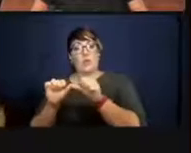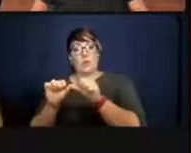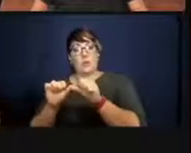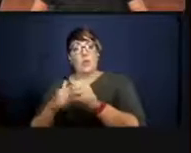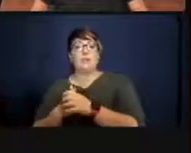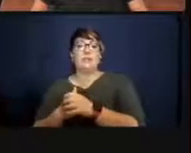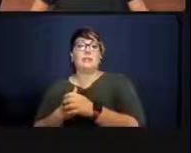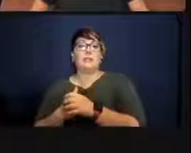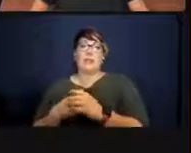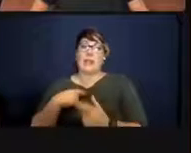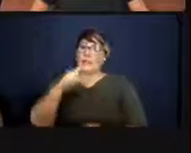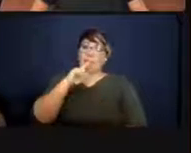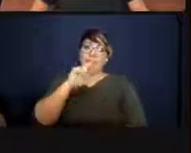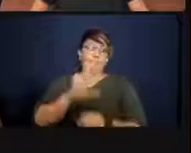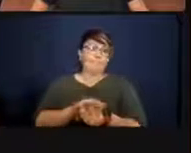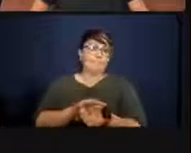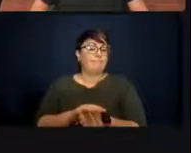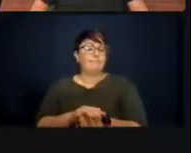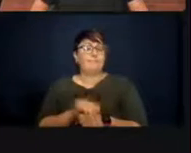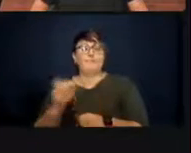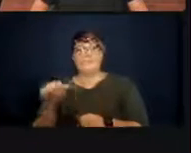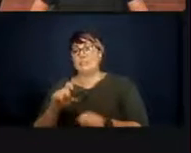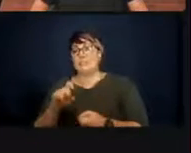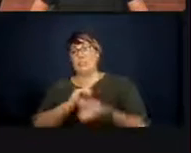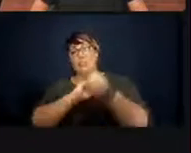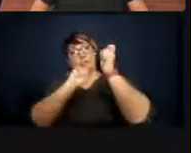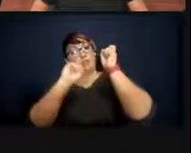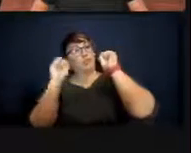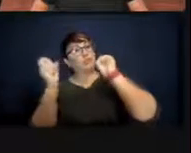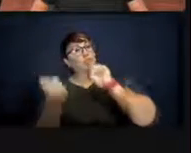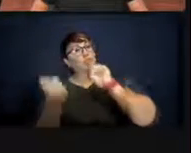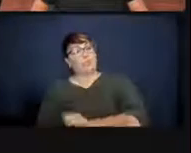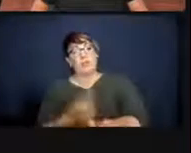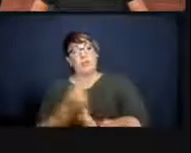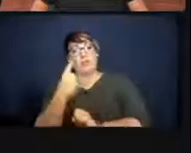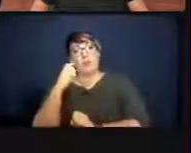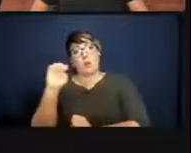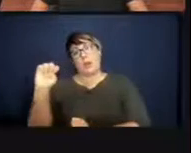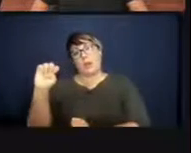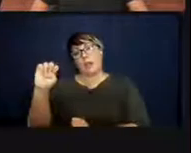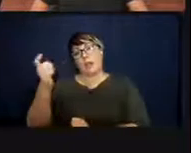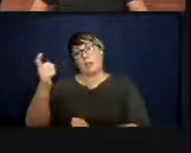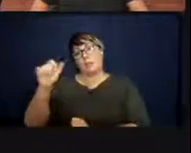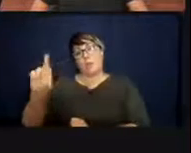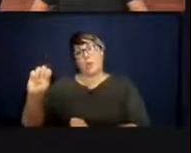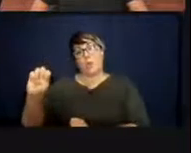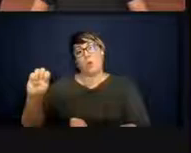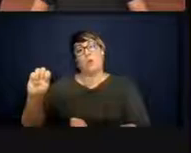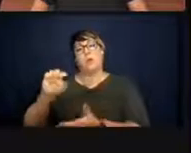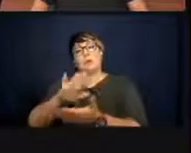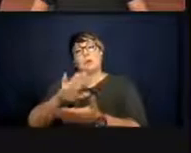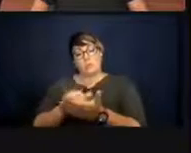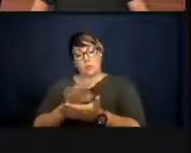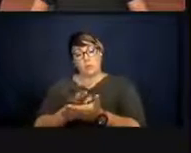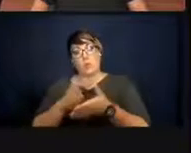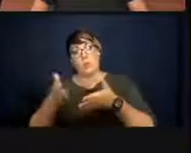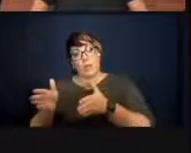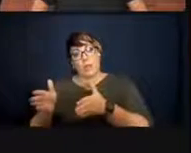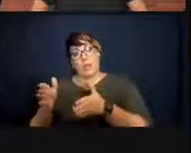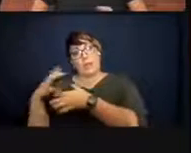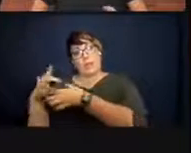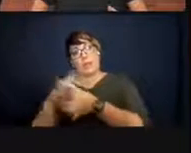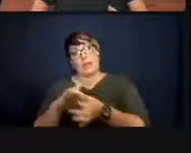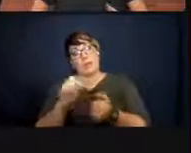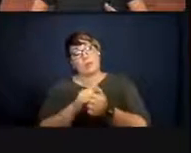أنكم مهتمون، وأنا أؤمن بأن هذا الأمر سيبدل المعادلة مع إضافة